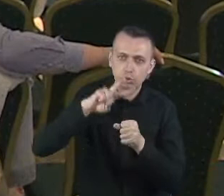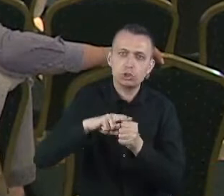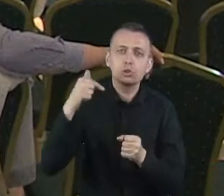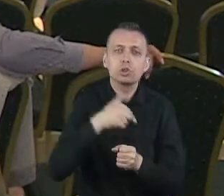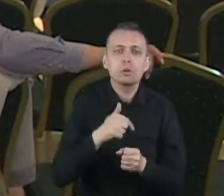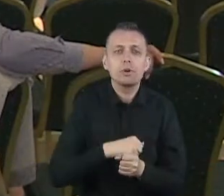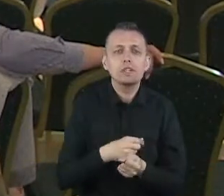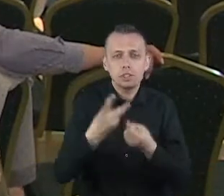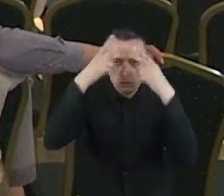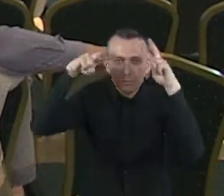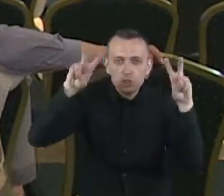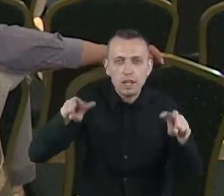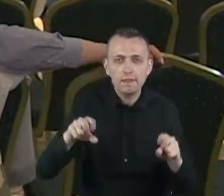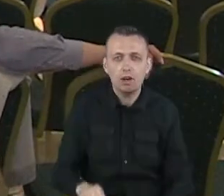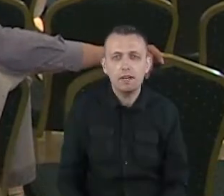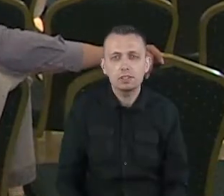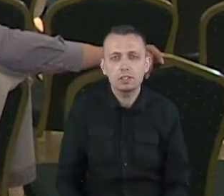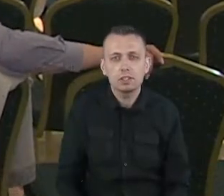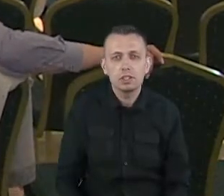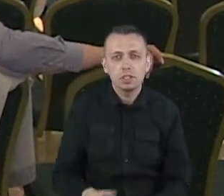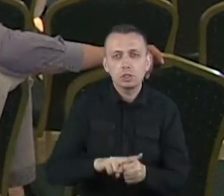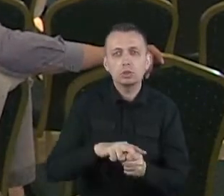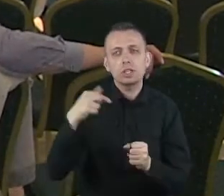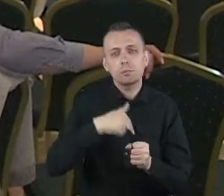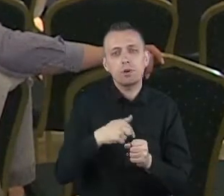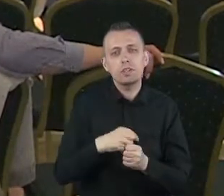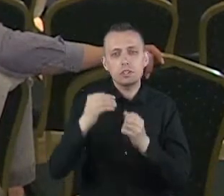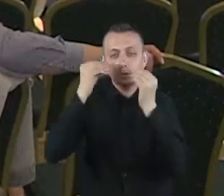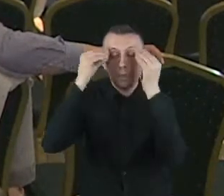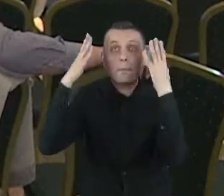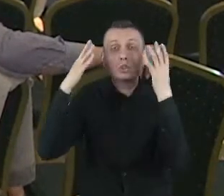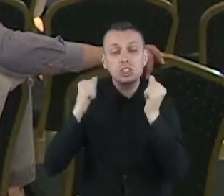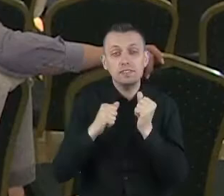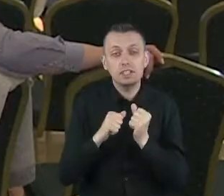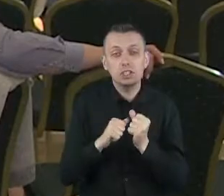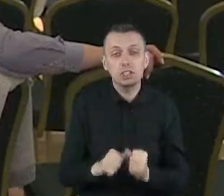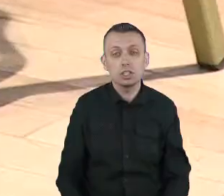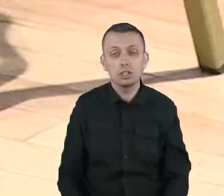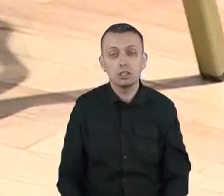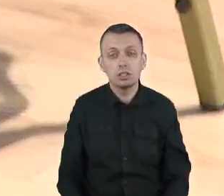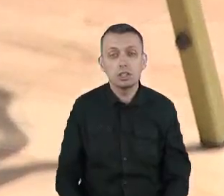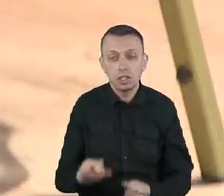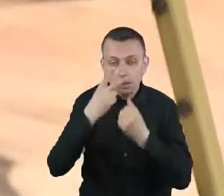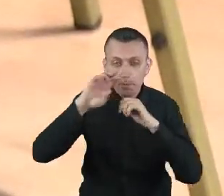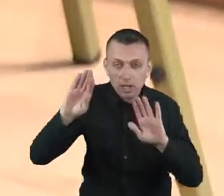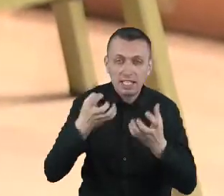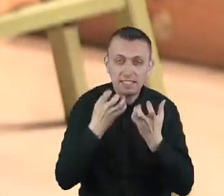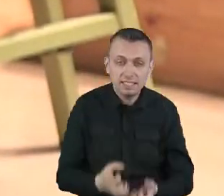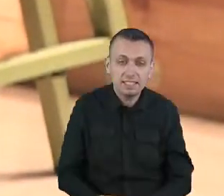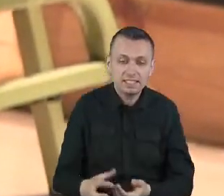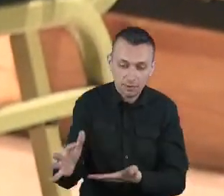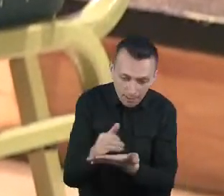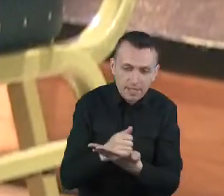ludzi, których powinniśmy szanować, których powinniśmy podziwiać. Pokazać zbiór